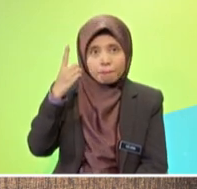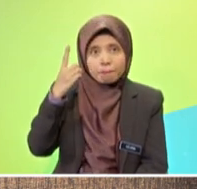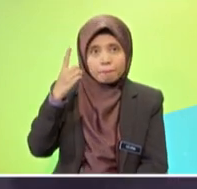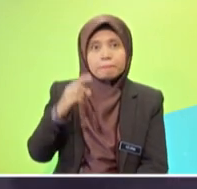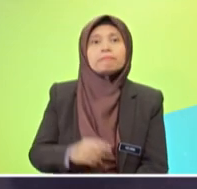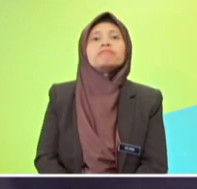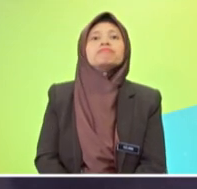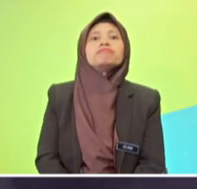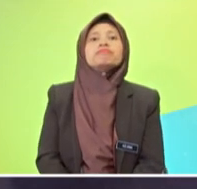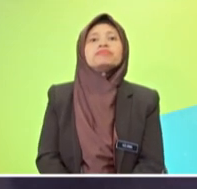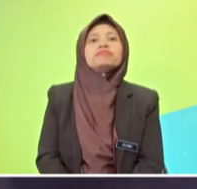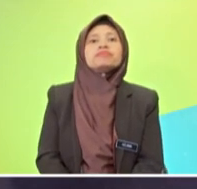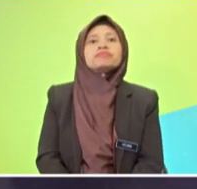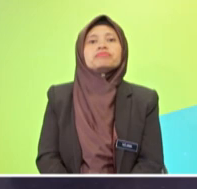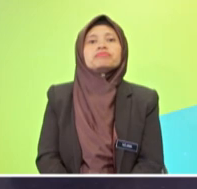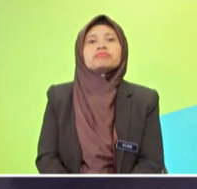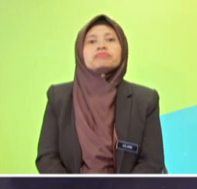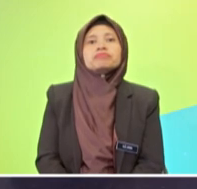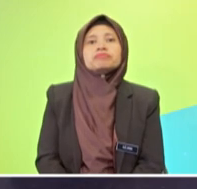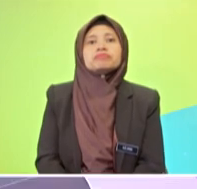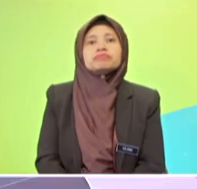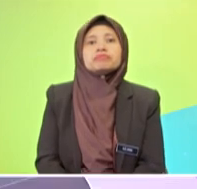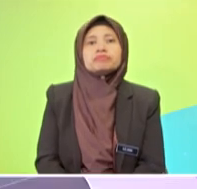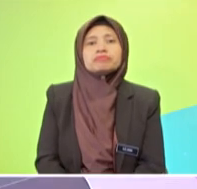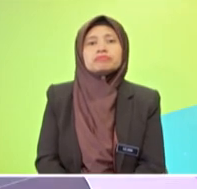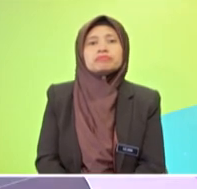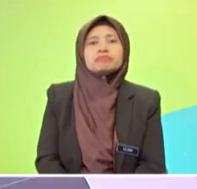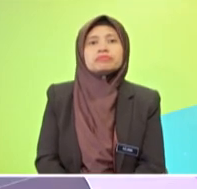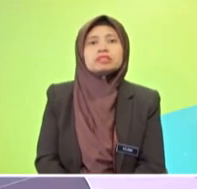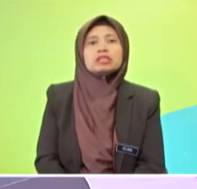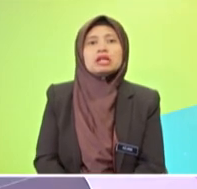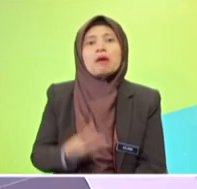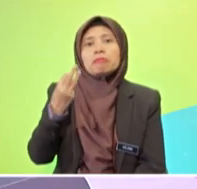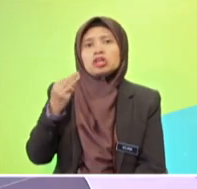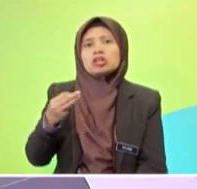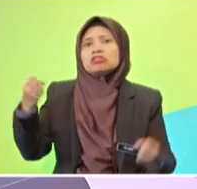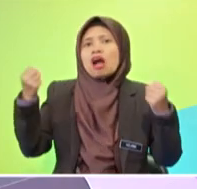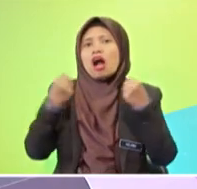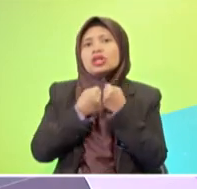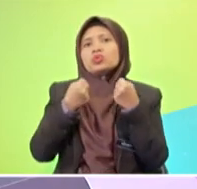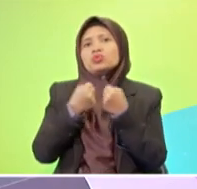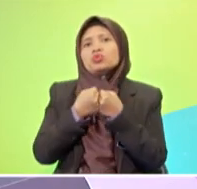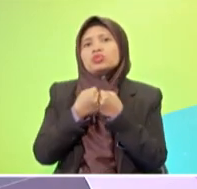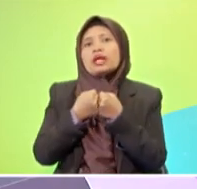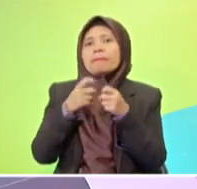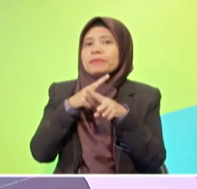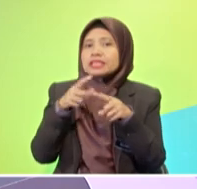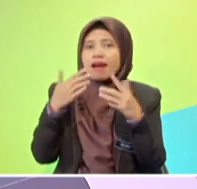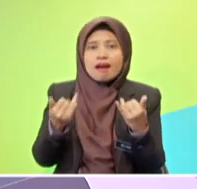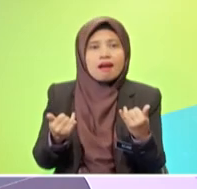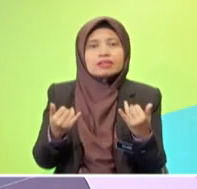baik hanya berani salah paham crane salah paham mereka bergaduh jadi kemudian mereka berbaik